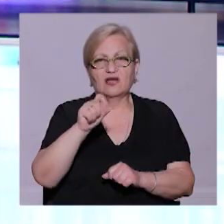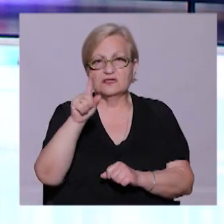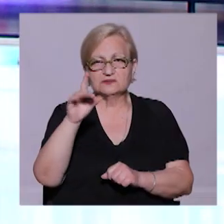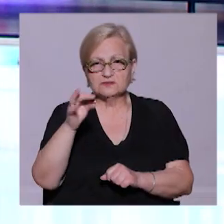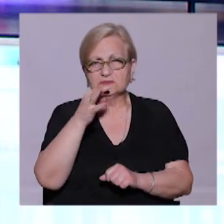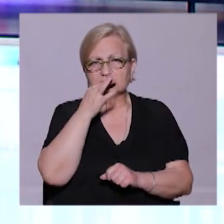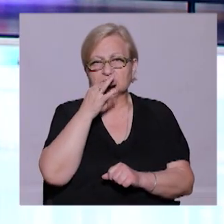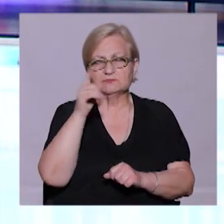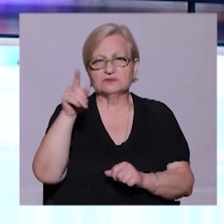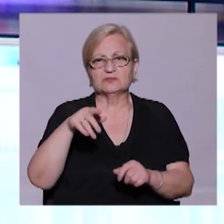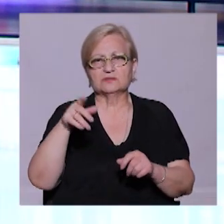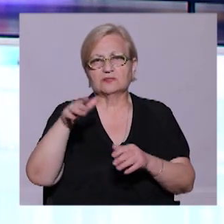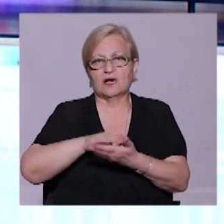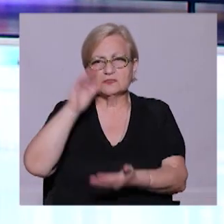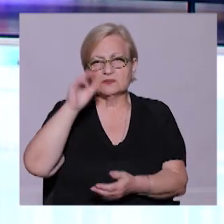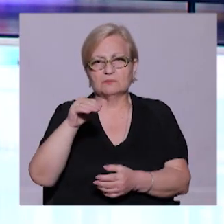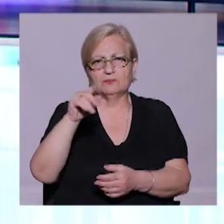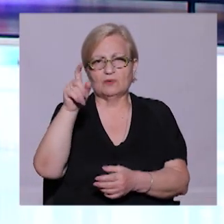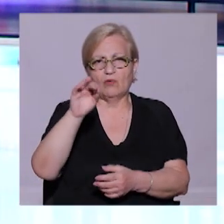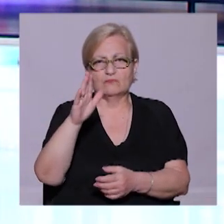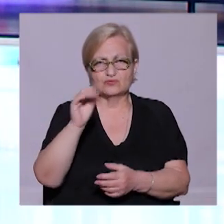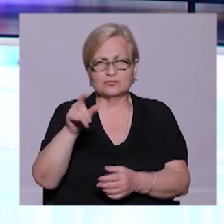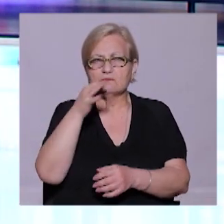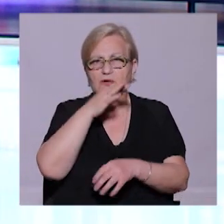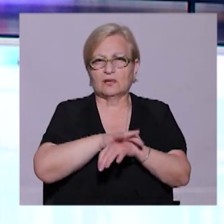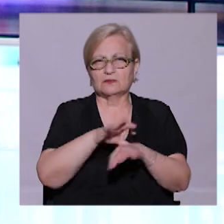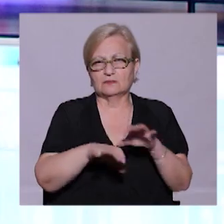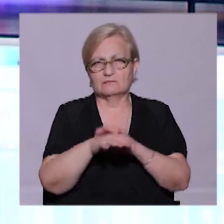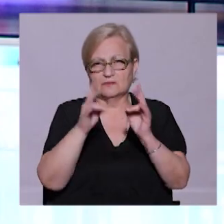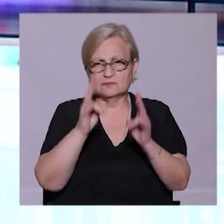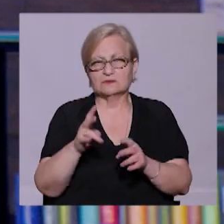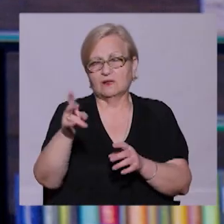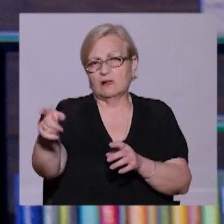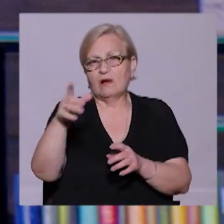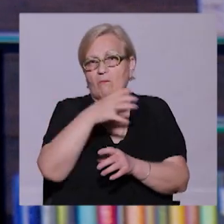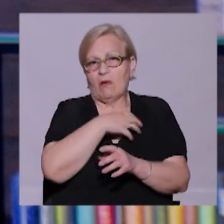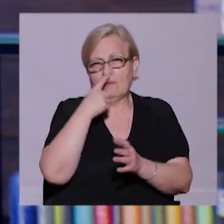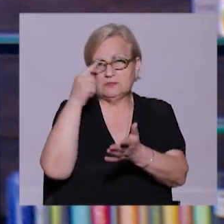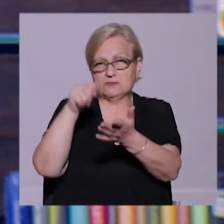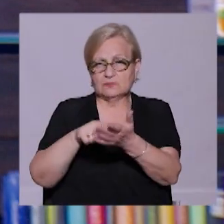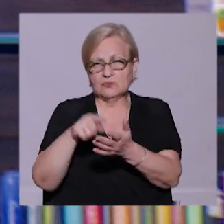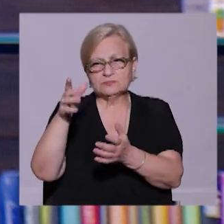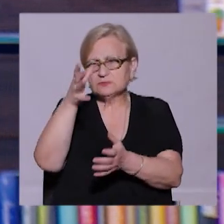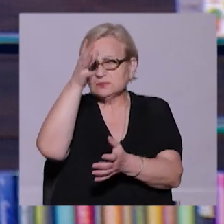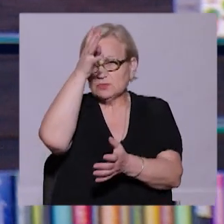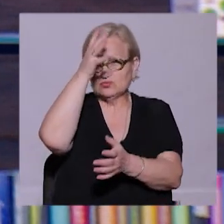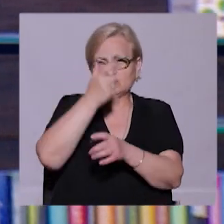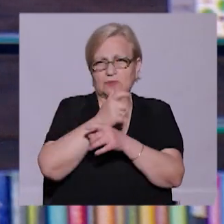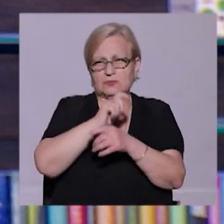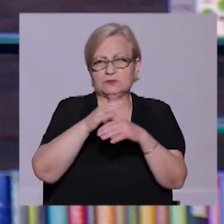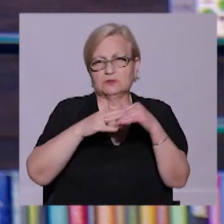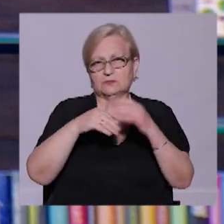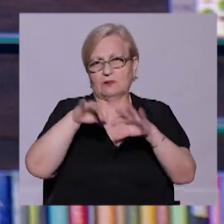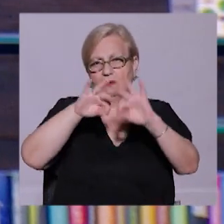ფხოვიდან მეფე გიორგისთან ტყვედ მოხვედრილი ნიჭიერი ხელოვანი, რომელსაც სხვათა შორის არაჩვეულებრივი